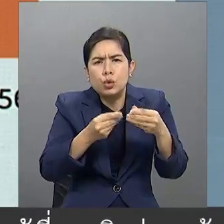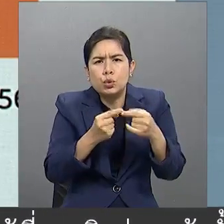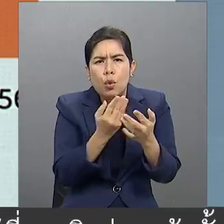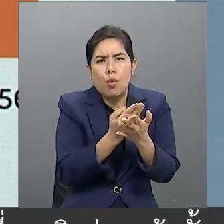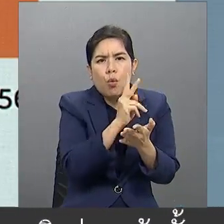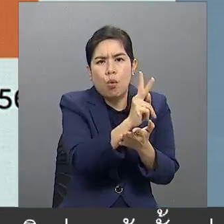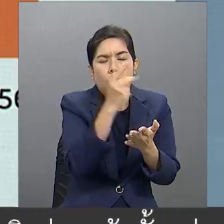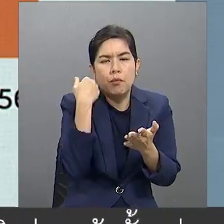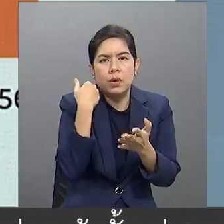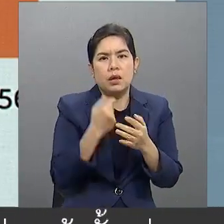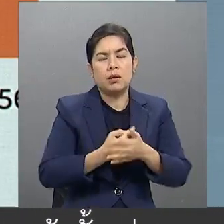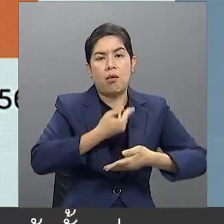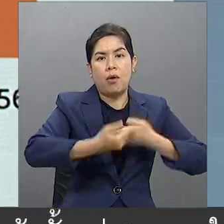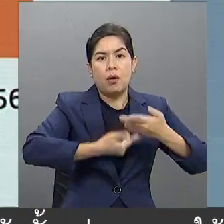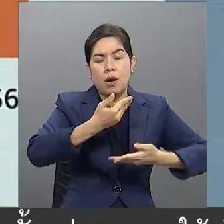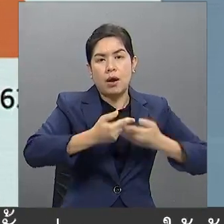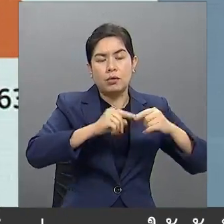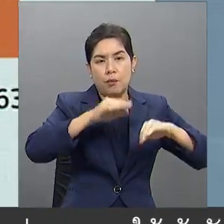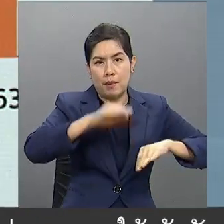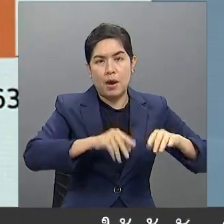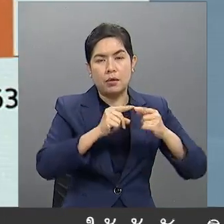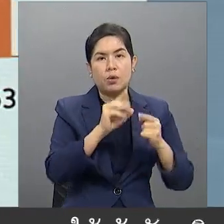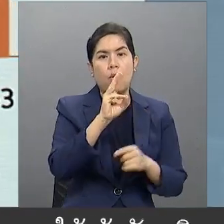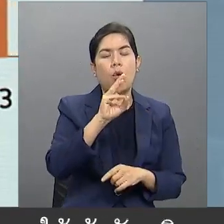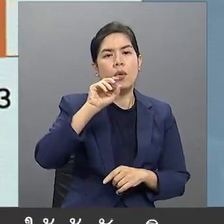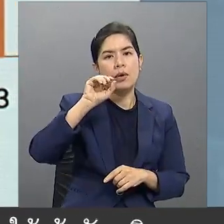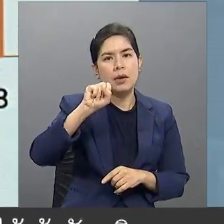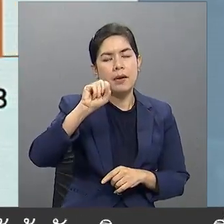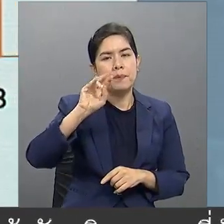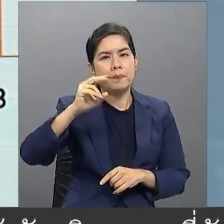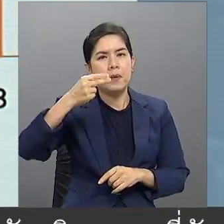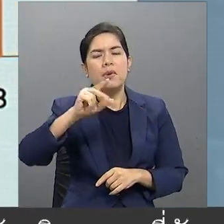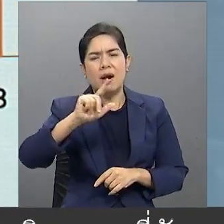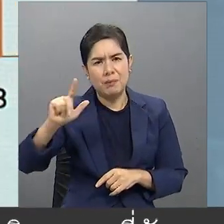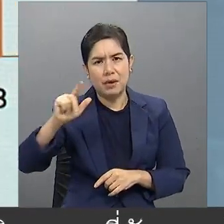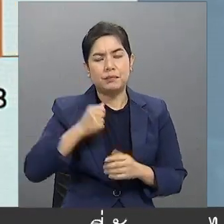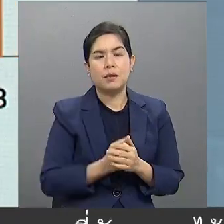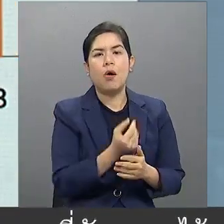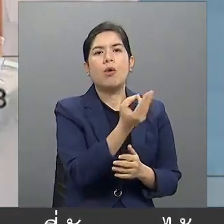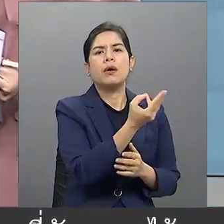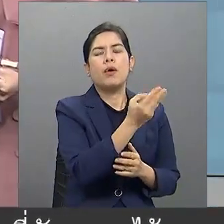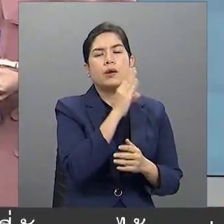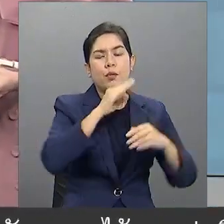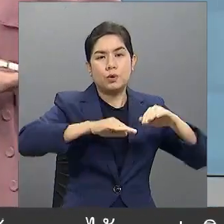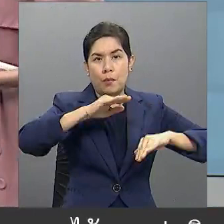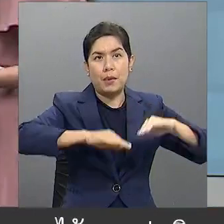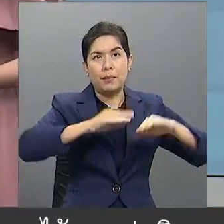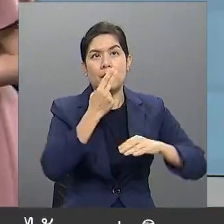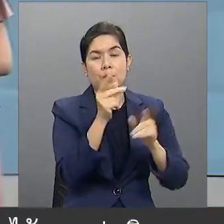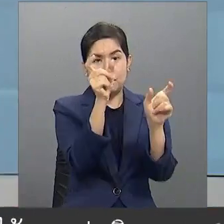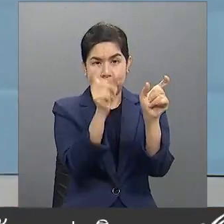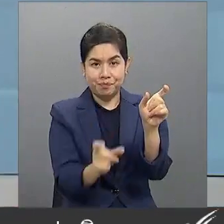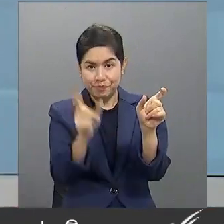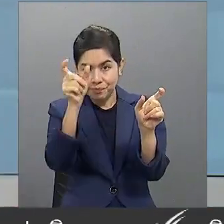จำหน่ายเพียงแค่ประมาณ 6แสนเจ็ดหมื่นล้านบาทถือว่าน้อยกว่าปีก่อนหน้าจากร้ายเนี่ยต่ำกว่าอยู่มากนะคะ